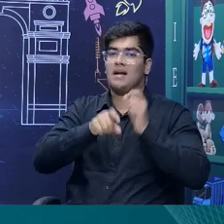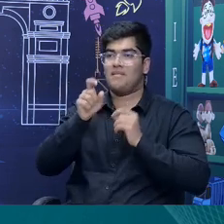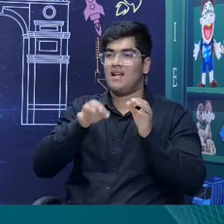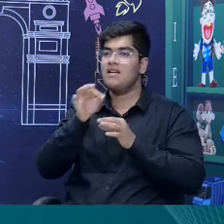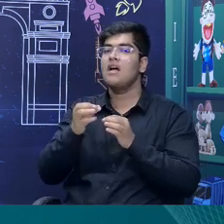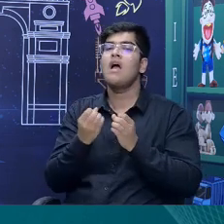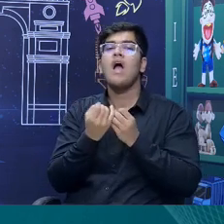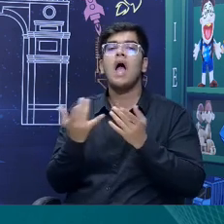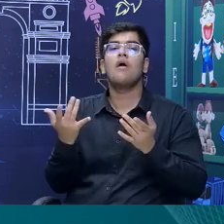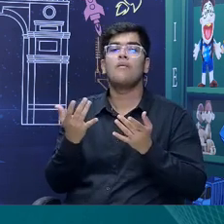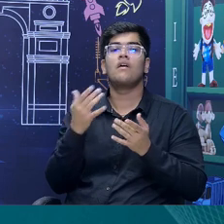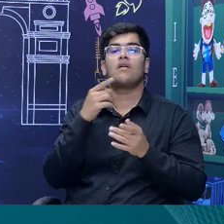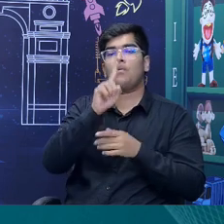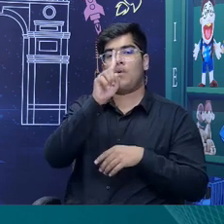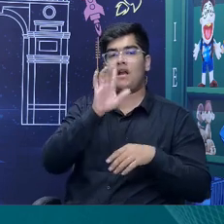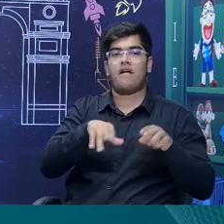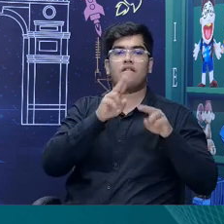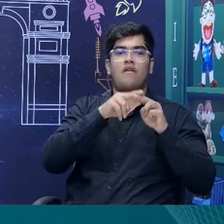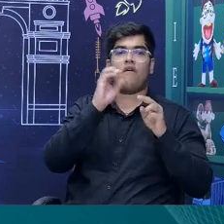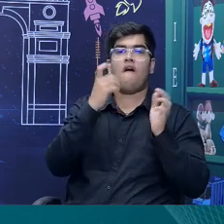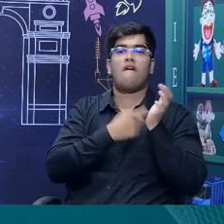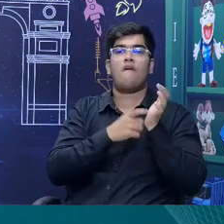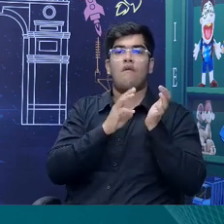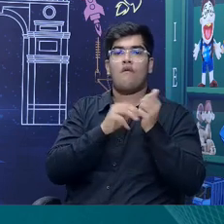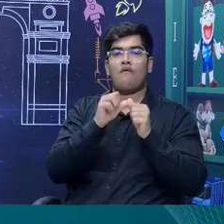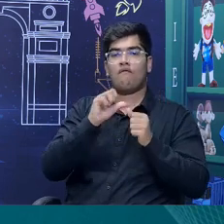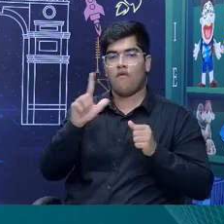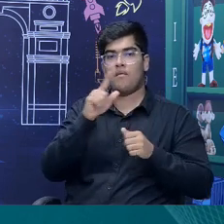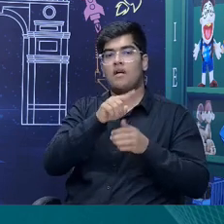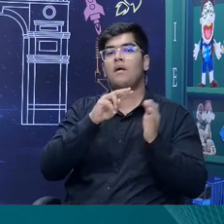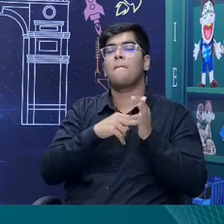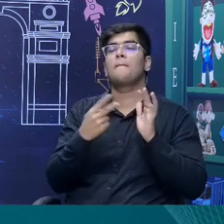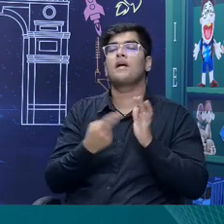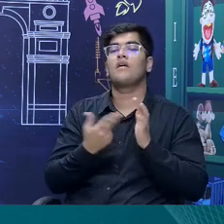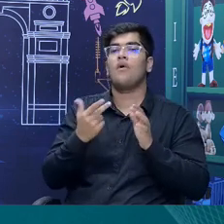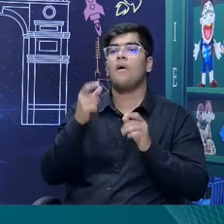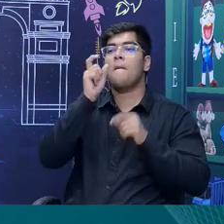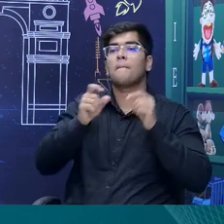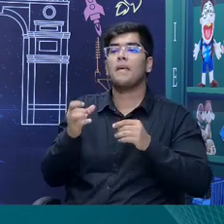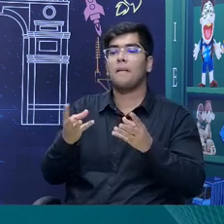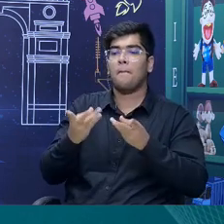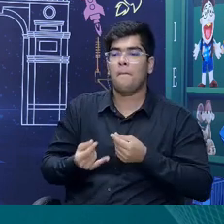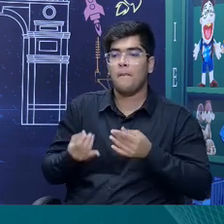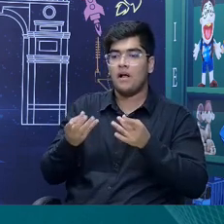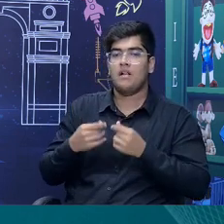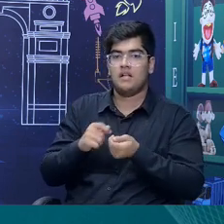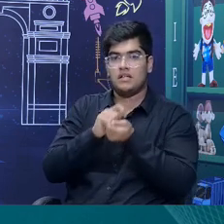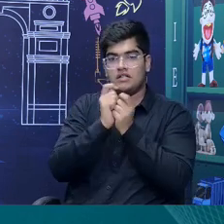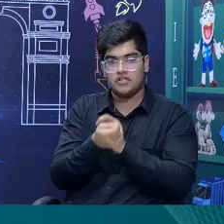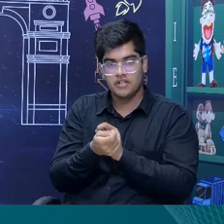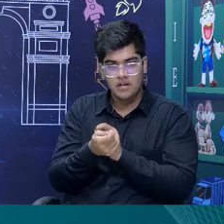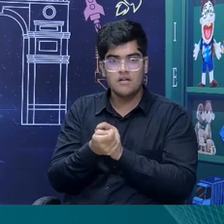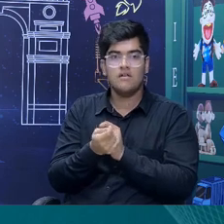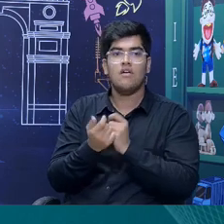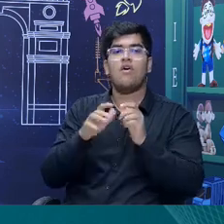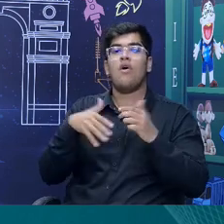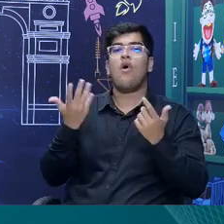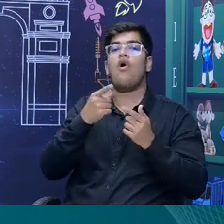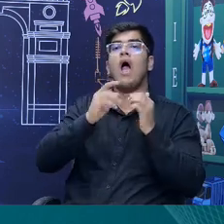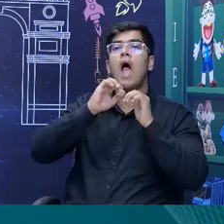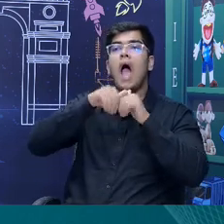टॉक्स अबाउट चेंज इन पापुलेशन साइज कंपोजिशन ऑफ पापुलेशन डिस्ट्रीब्यूशन ऑफ पापुलेशन जो मैंने थोड़ी डर पहले